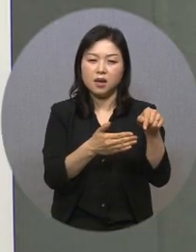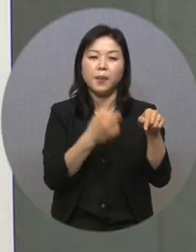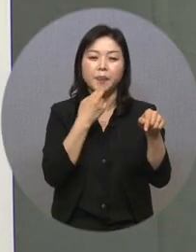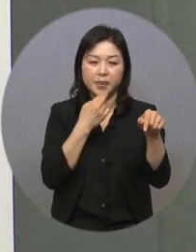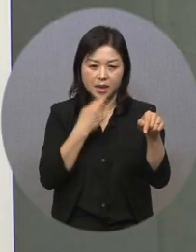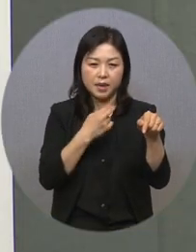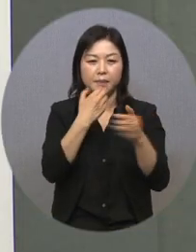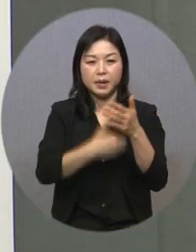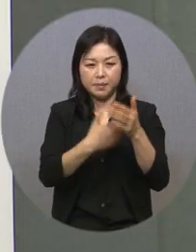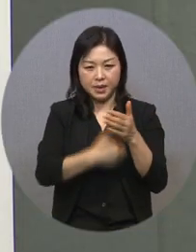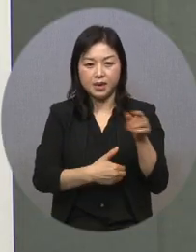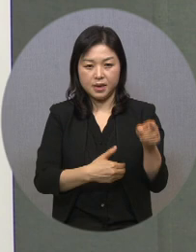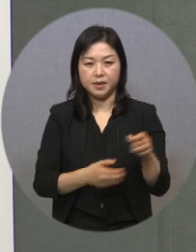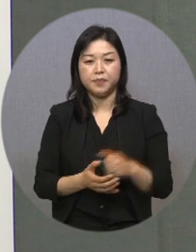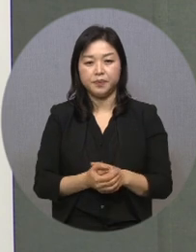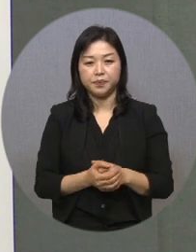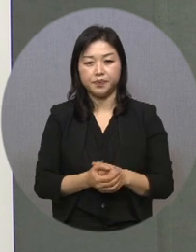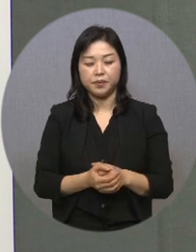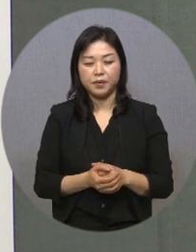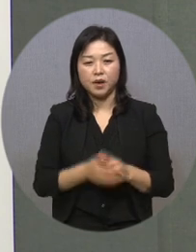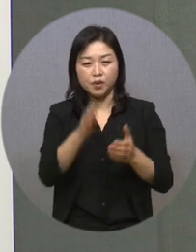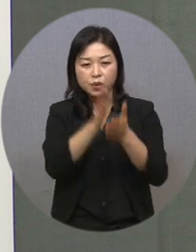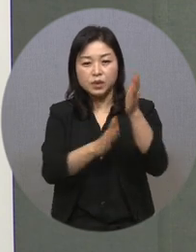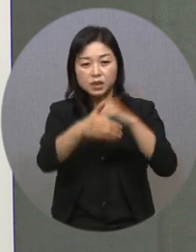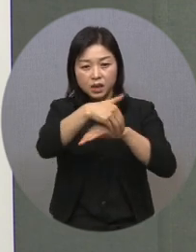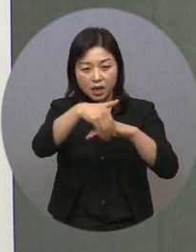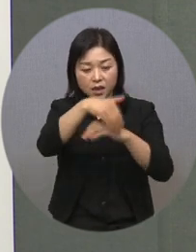그리고 도시계획에 그